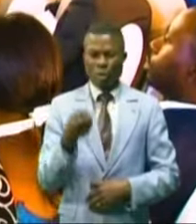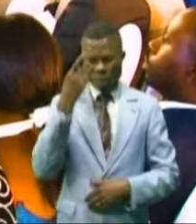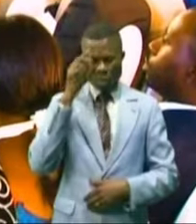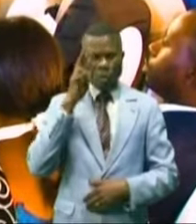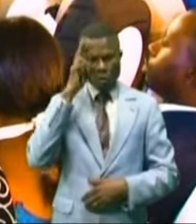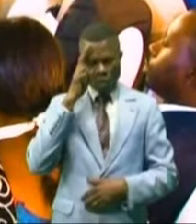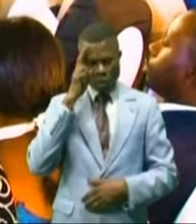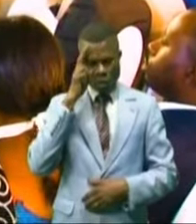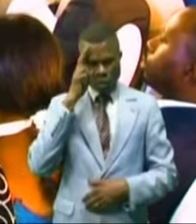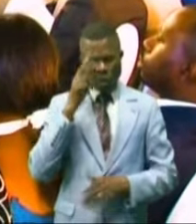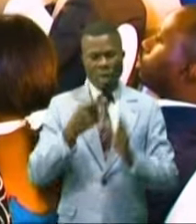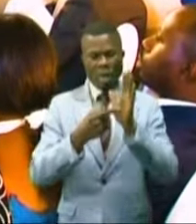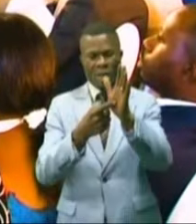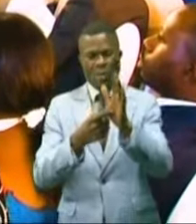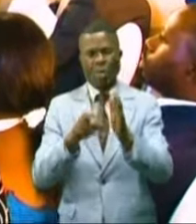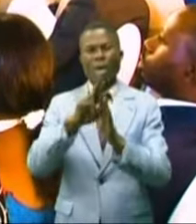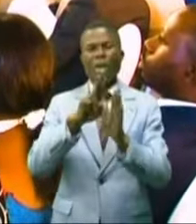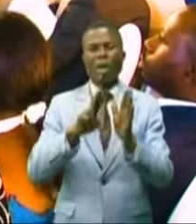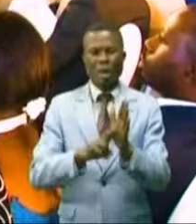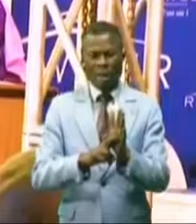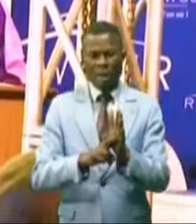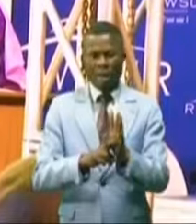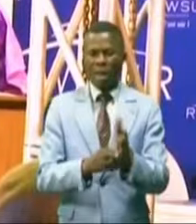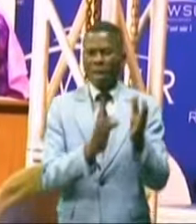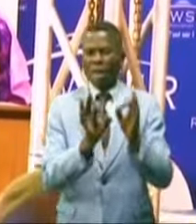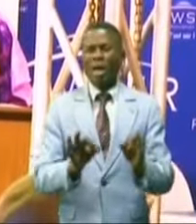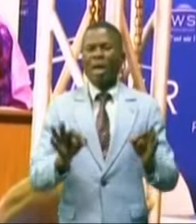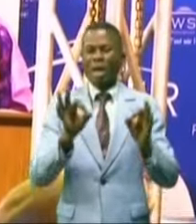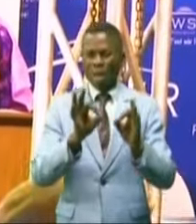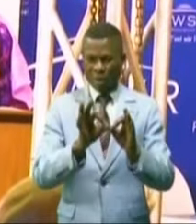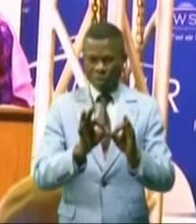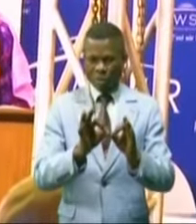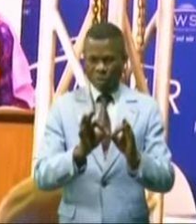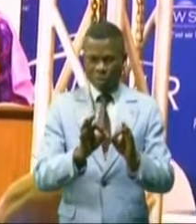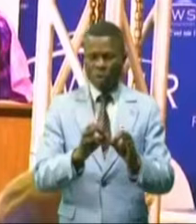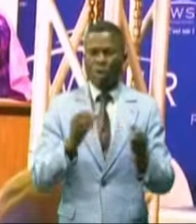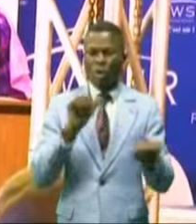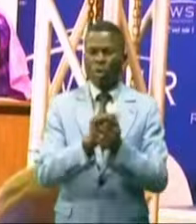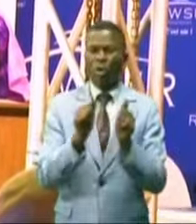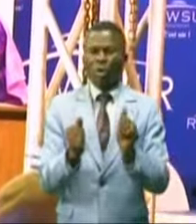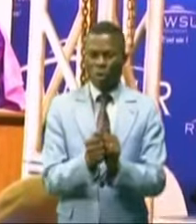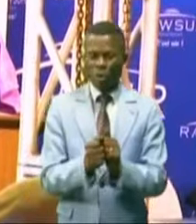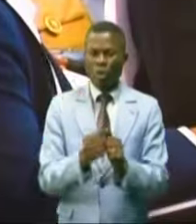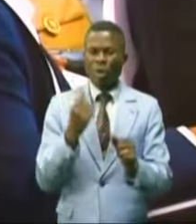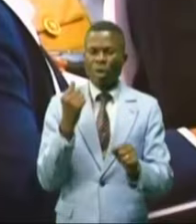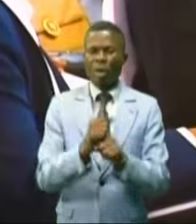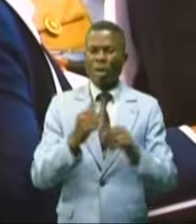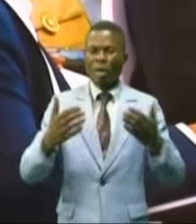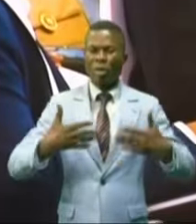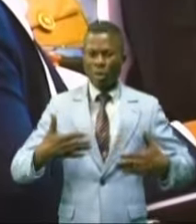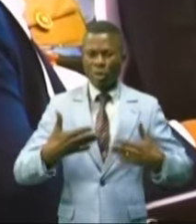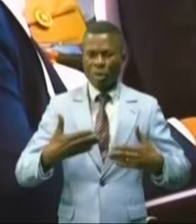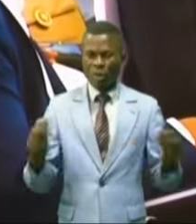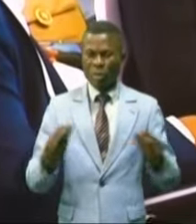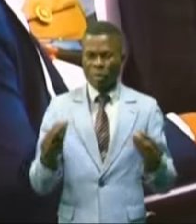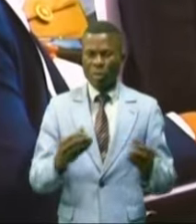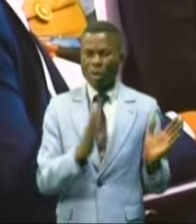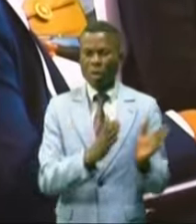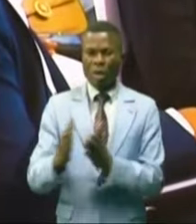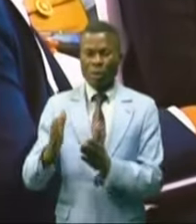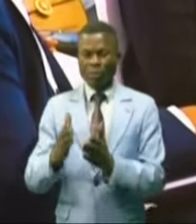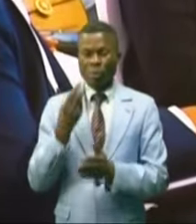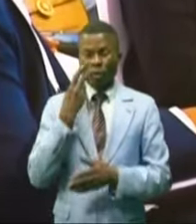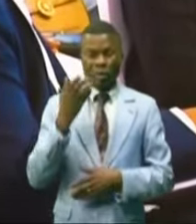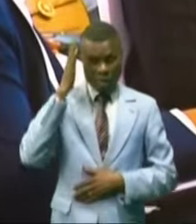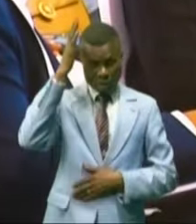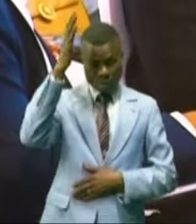réfléchir et présenter les rôles avec l'impact des microfinances face aux enjeux du changement climatique afin d'envisager les